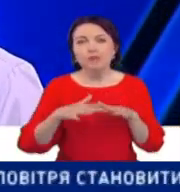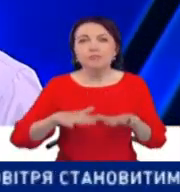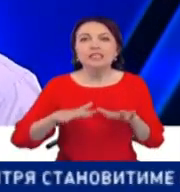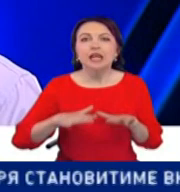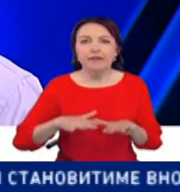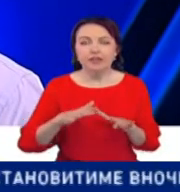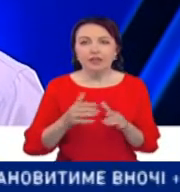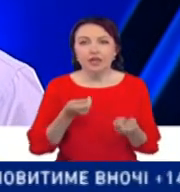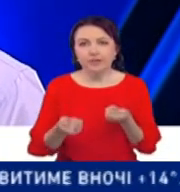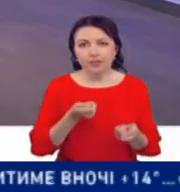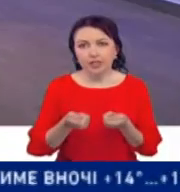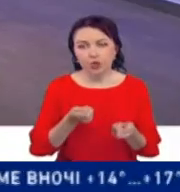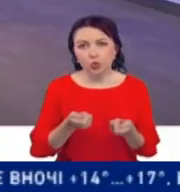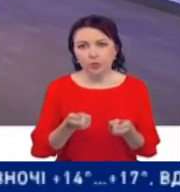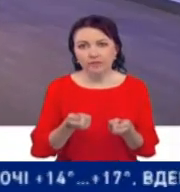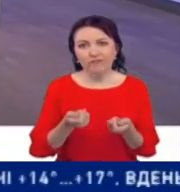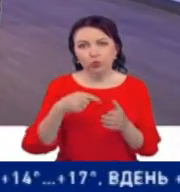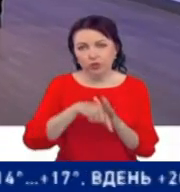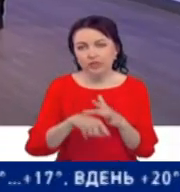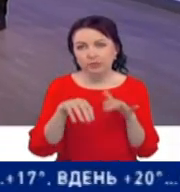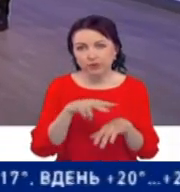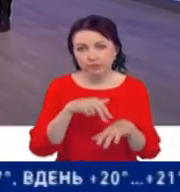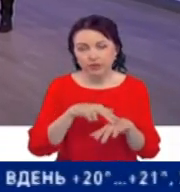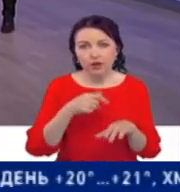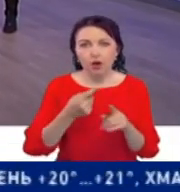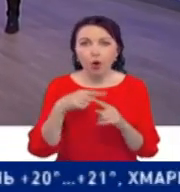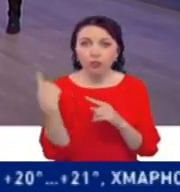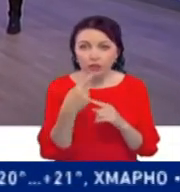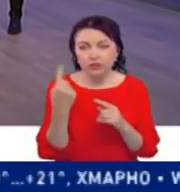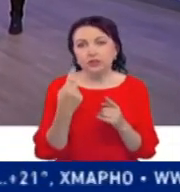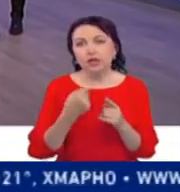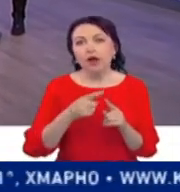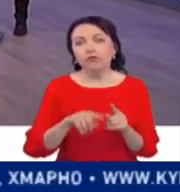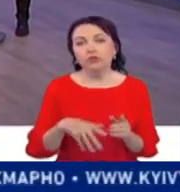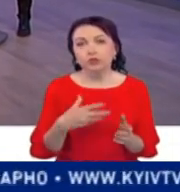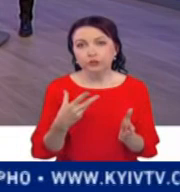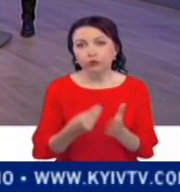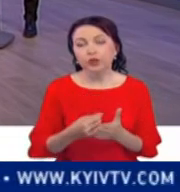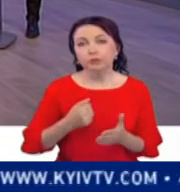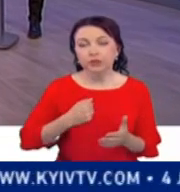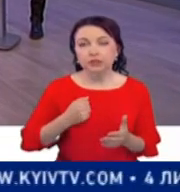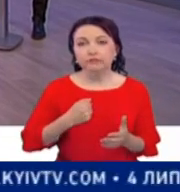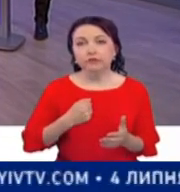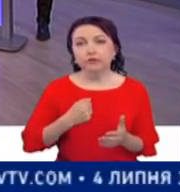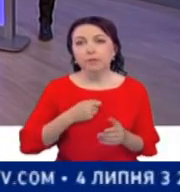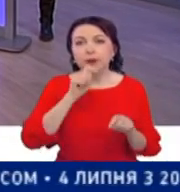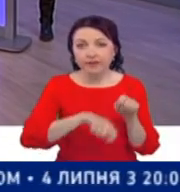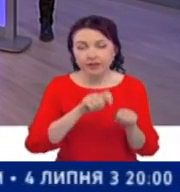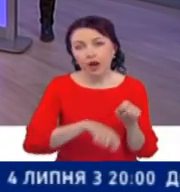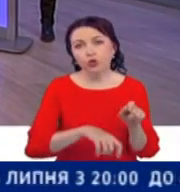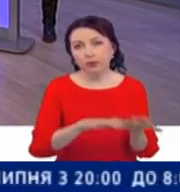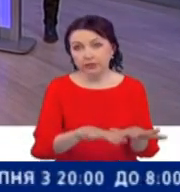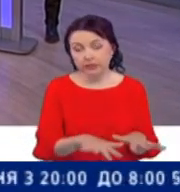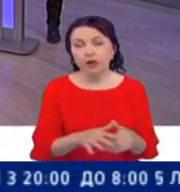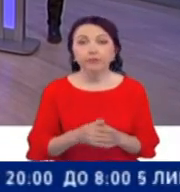керівники місцевого управління внутрішніх справ, тобто обласні, вони своїх бійців теж іноді там перевіряють на місцях.